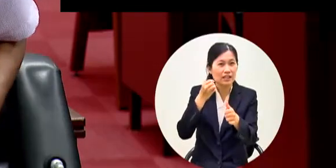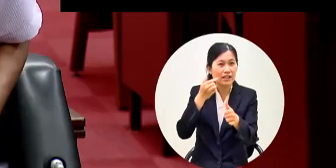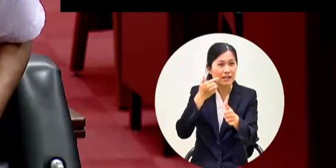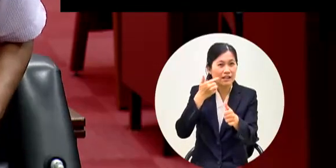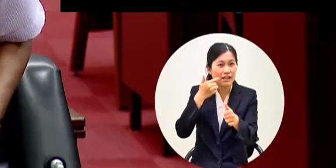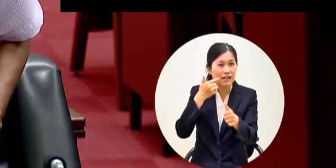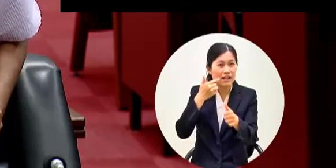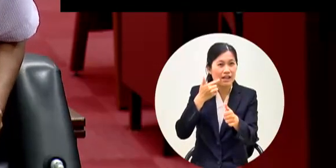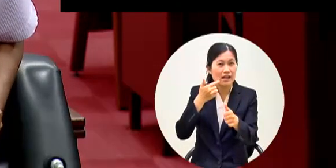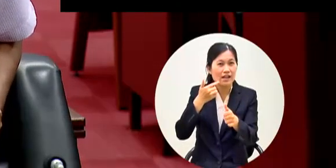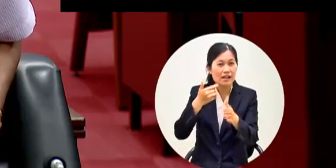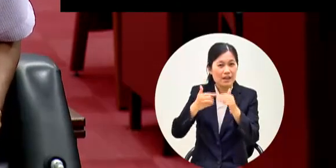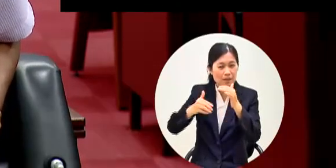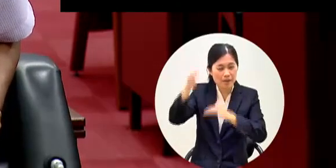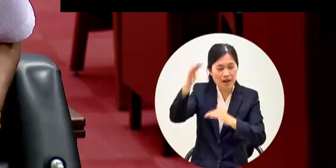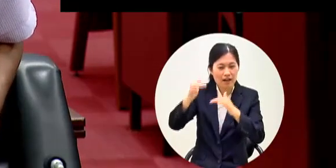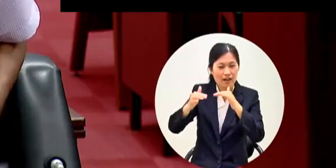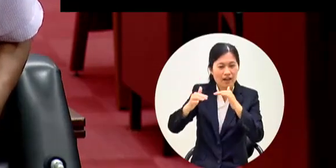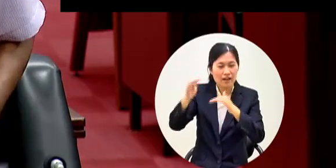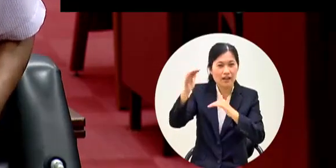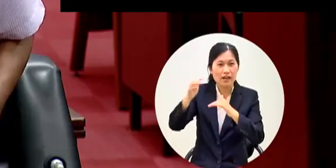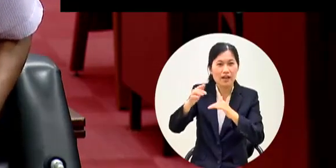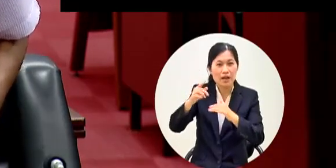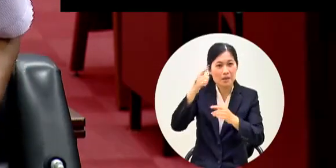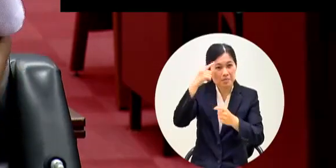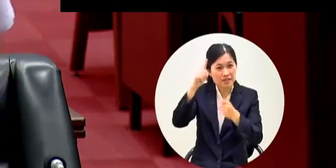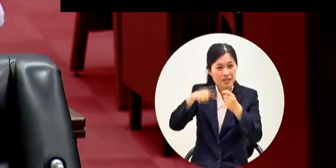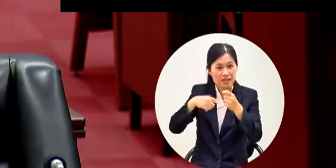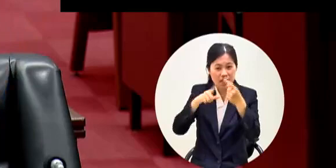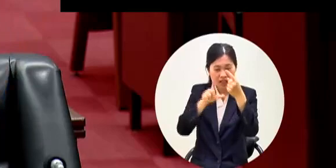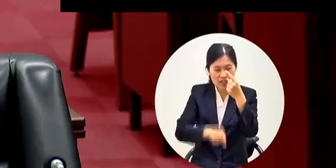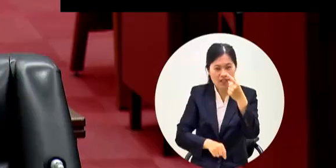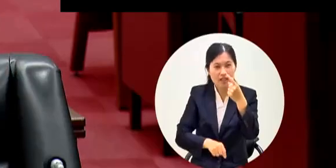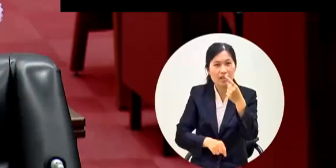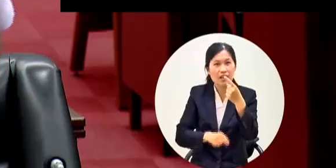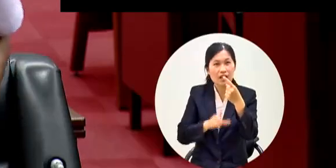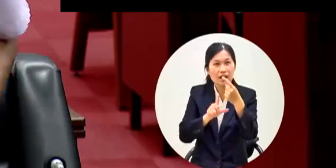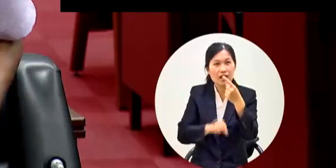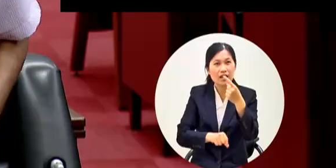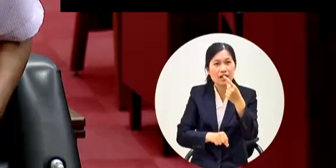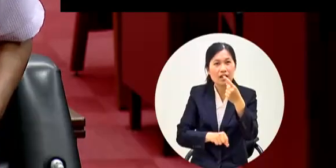对， 出得去，人进得来，